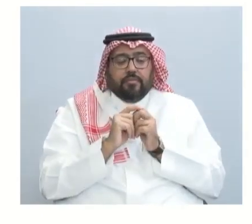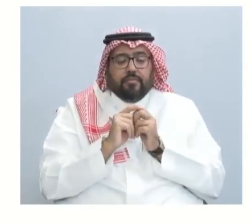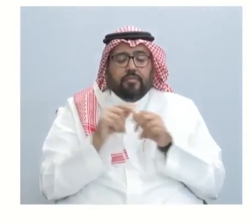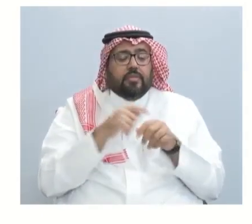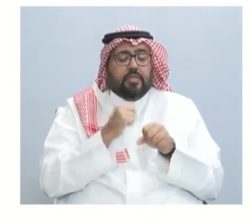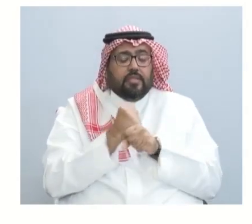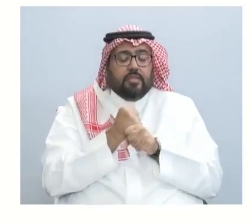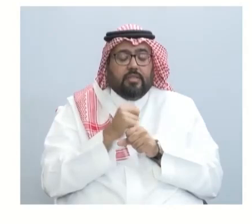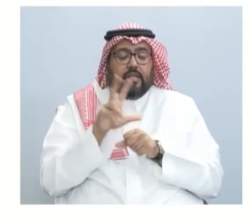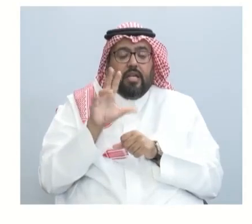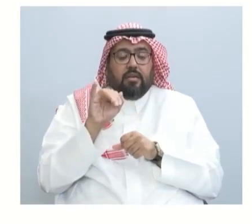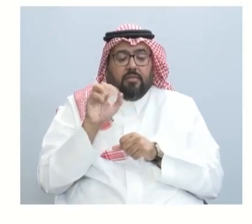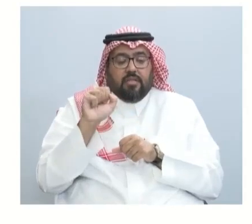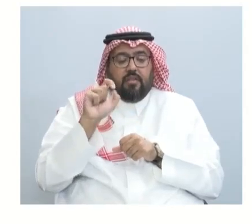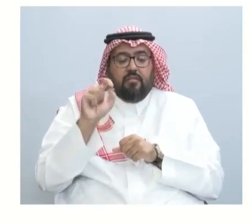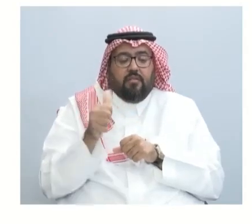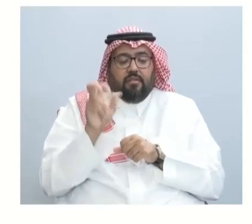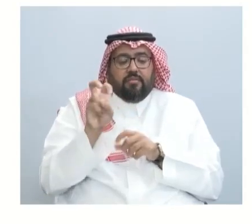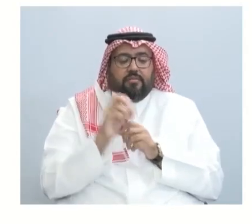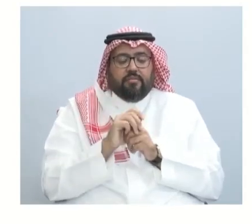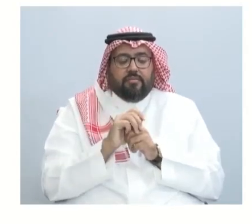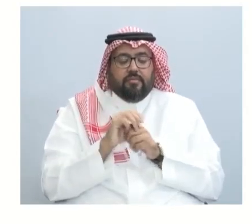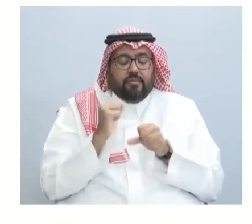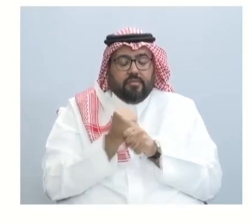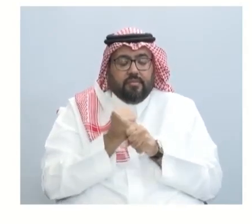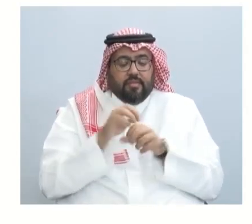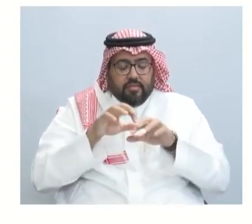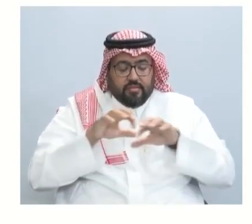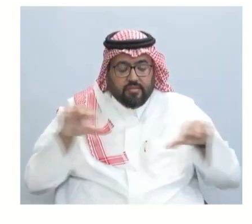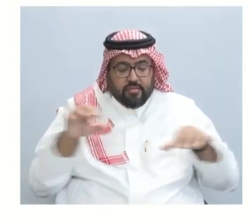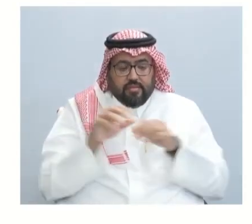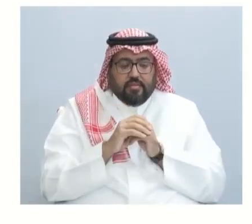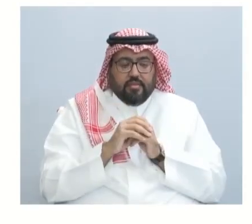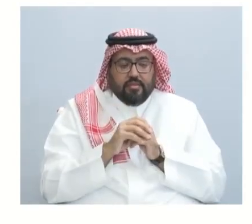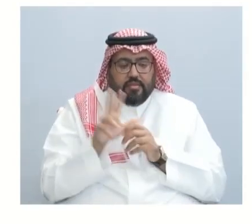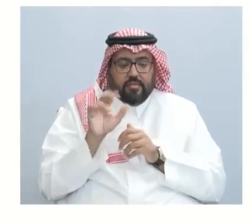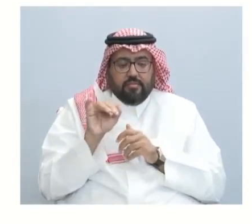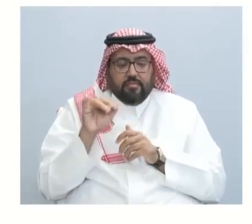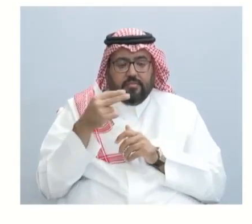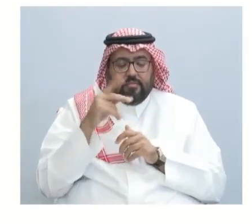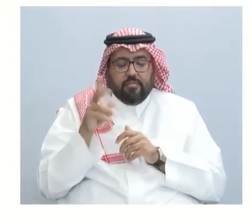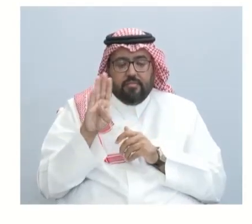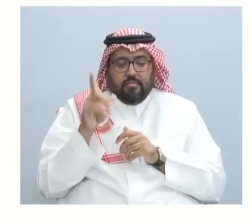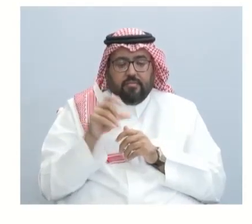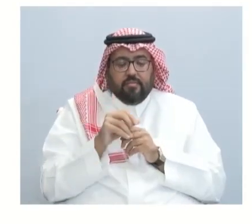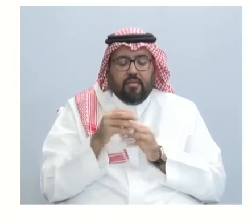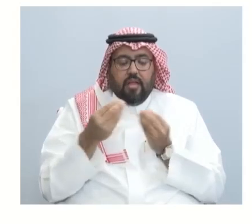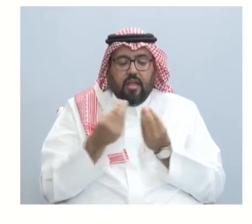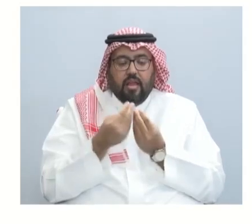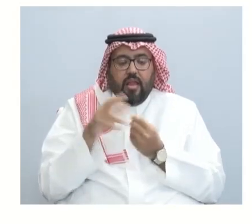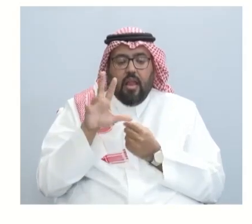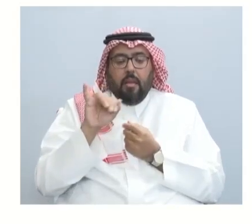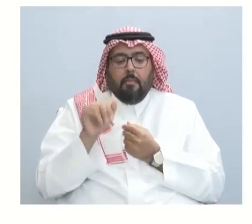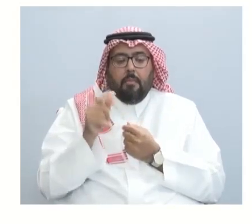تستعمل المصفاه في عمليه فصل المعكرونه عن الماء وبالتالي